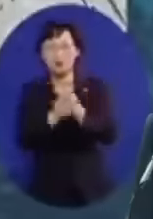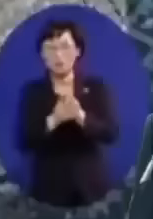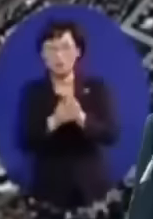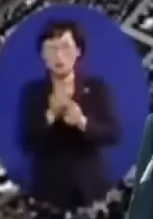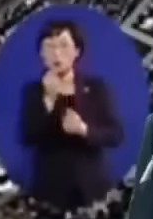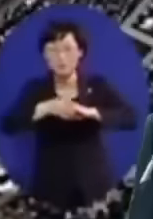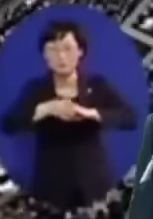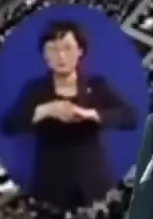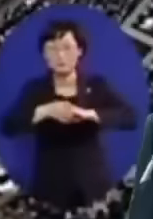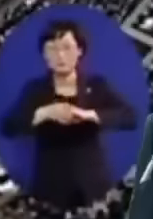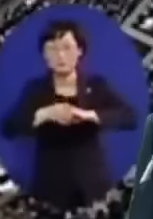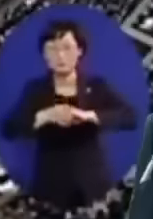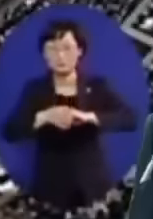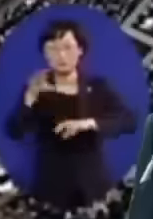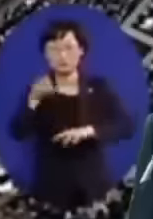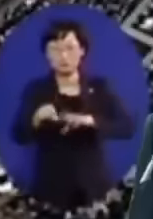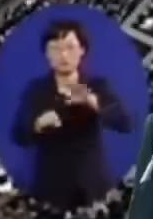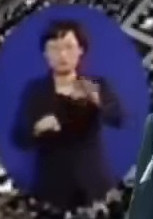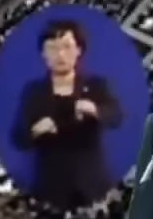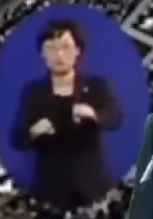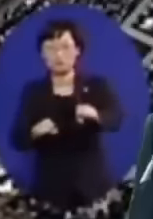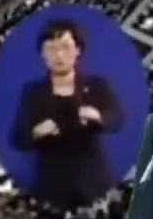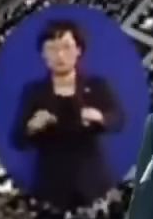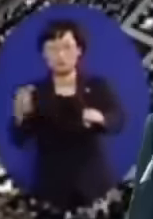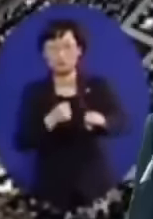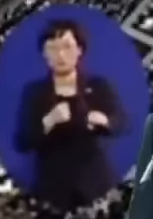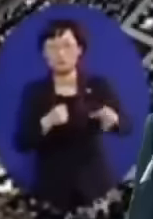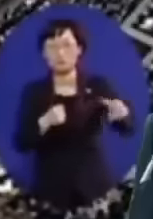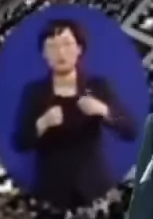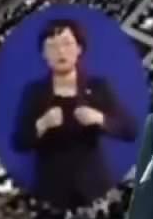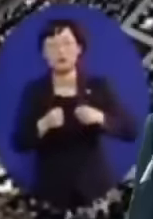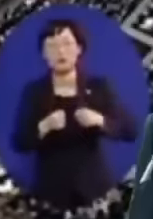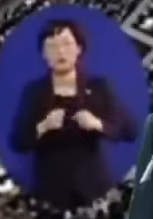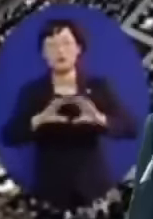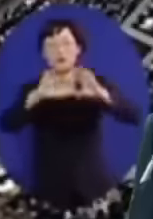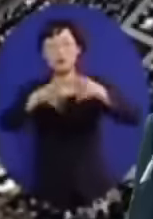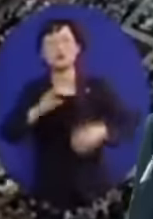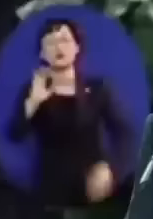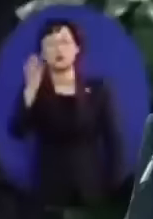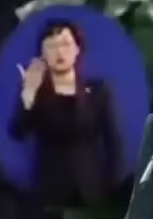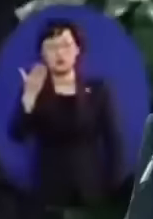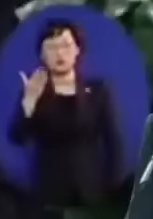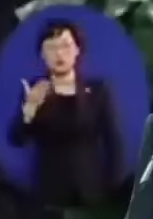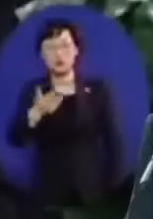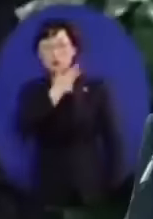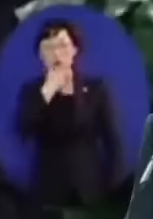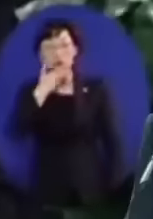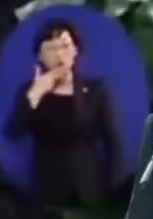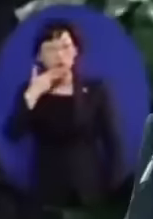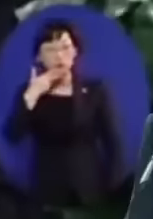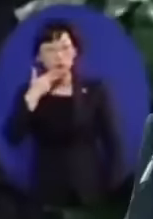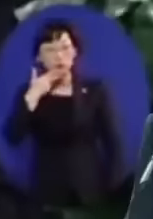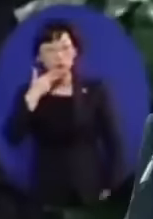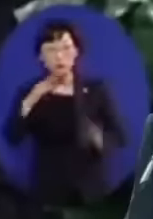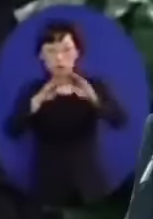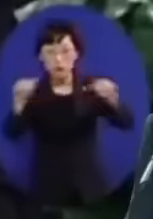영국이 식민지를 가지고 있는 나라가 되어서 영국의 땅에는